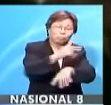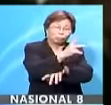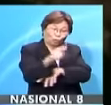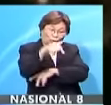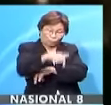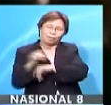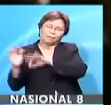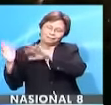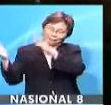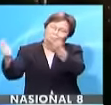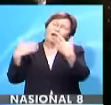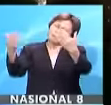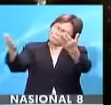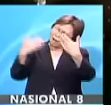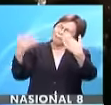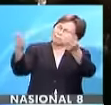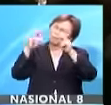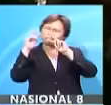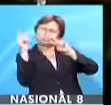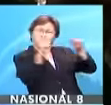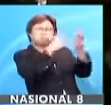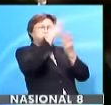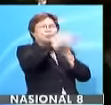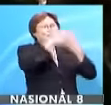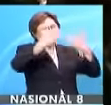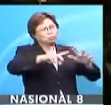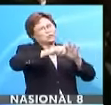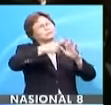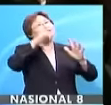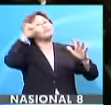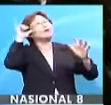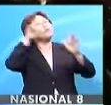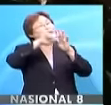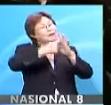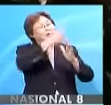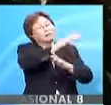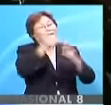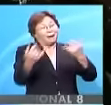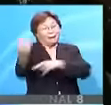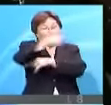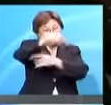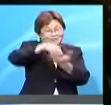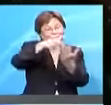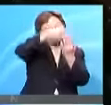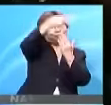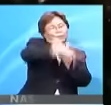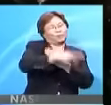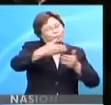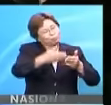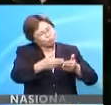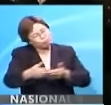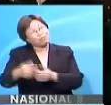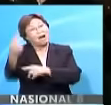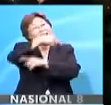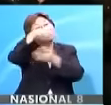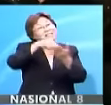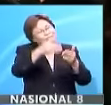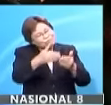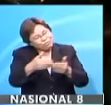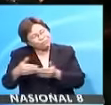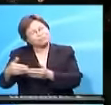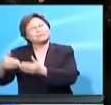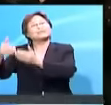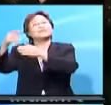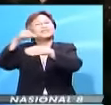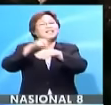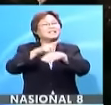supaya datang menyaksikan program kita yang telah pun bermula semalam, dan hari ini kita ada program seterusnya iaitu